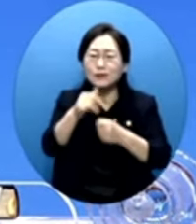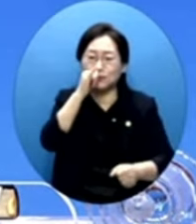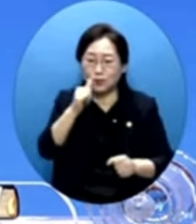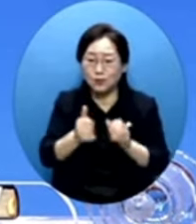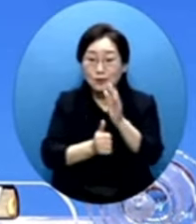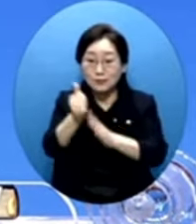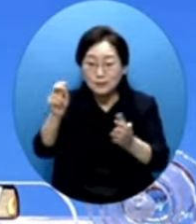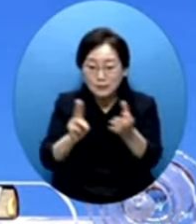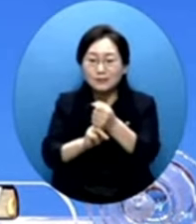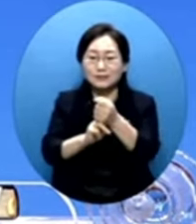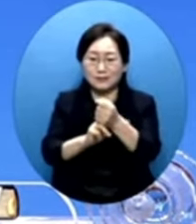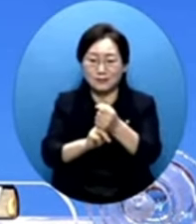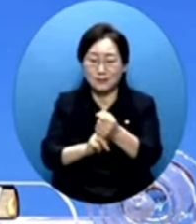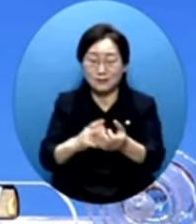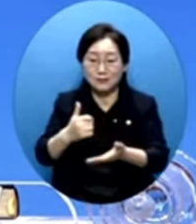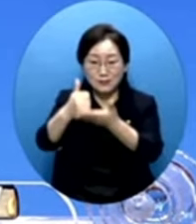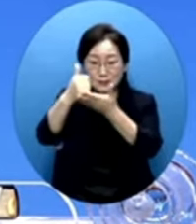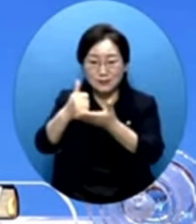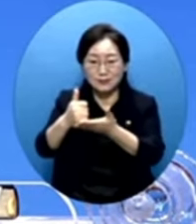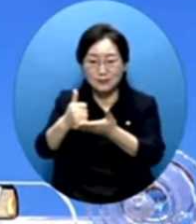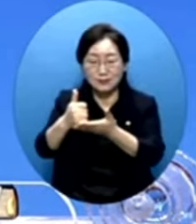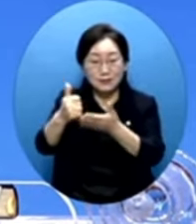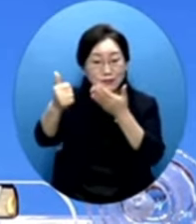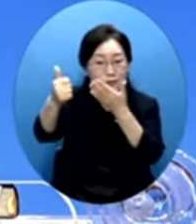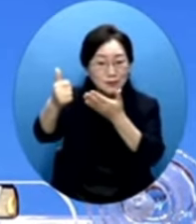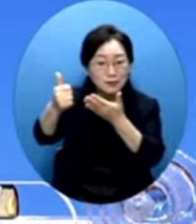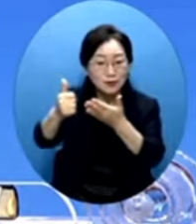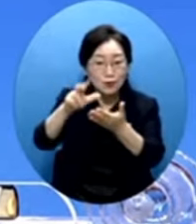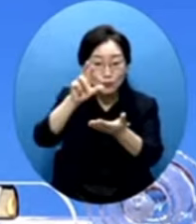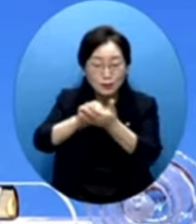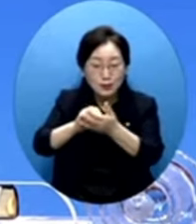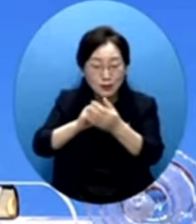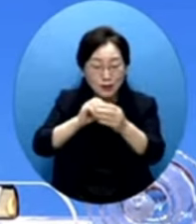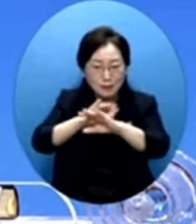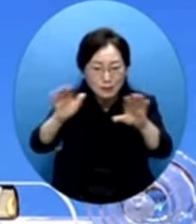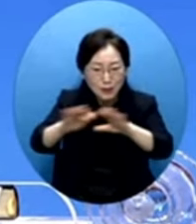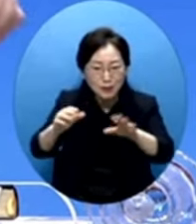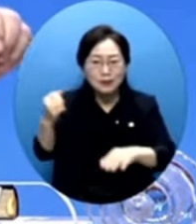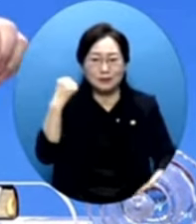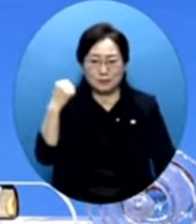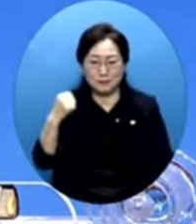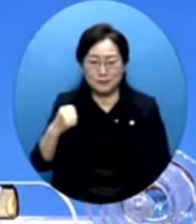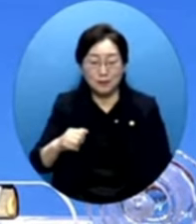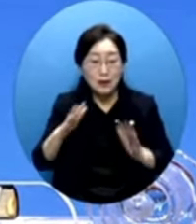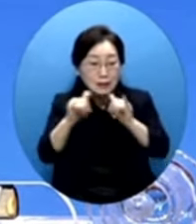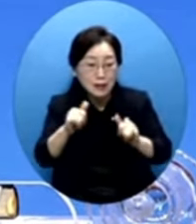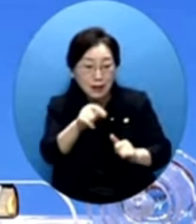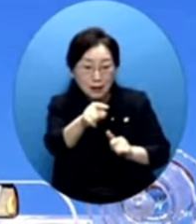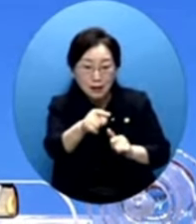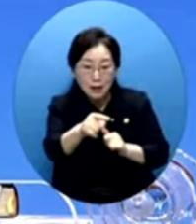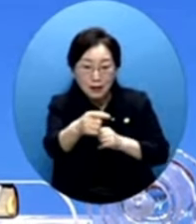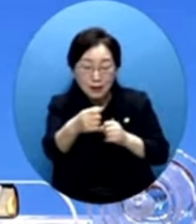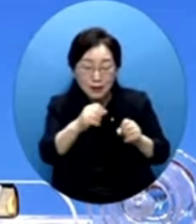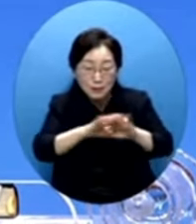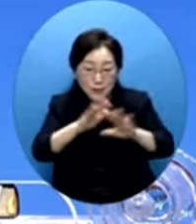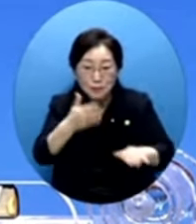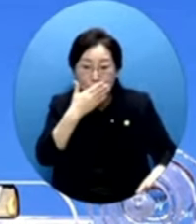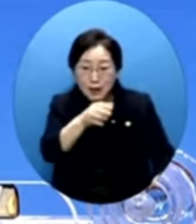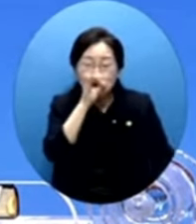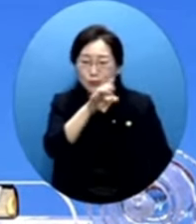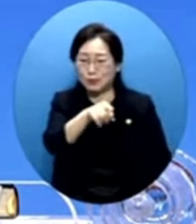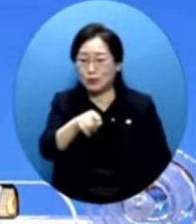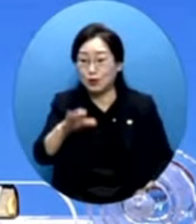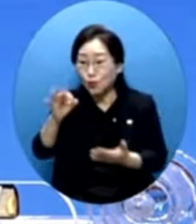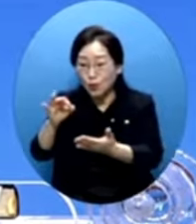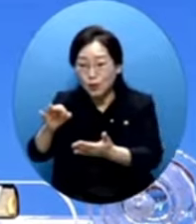주님에게 기적이 있습니다 주님에게 문제 답이 있는 것입니다 아멘 사람에게 문제 답이 있는 것이 아닙니다에 제 있는